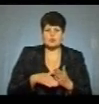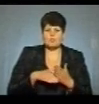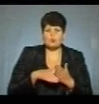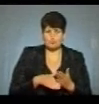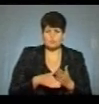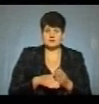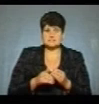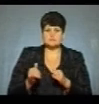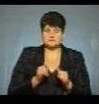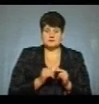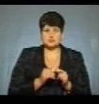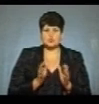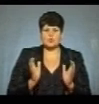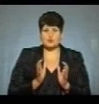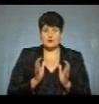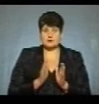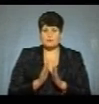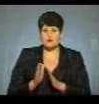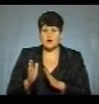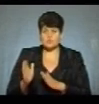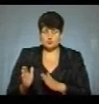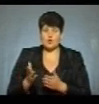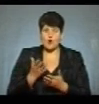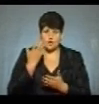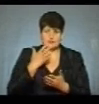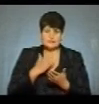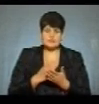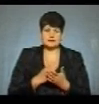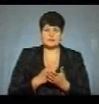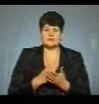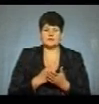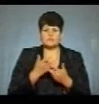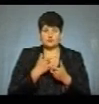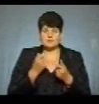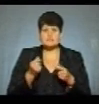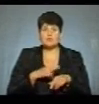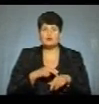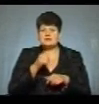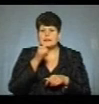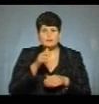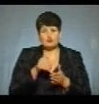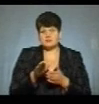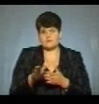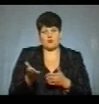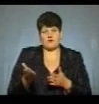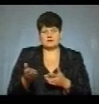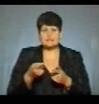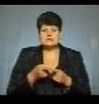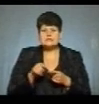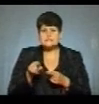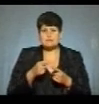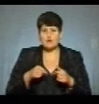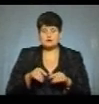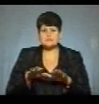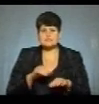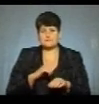при забезпеченні охорони громадського порядку, коли є така інформація, поліція не може відмовити цим органам чи